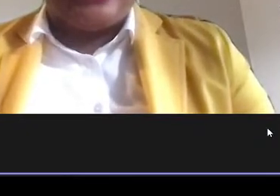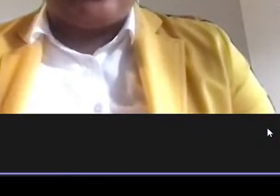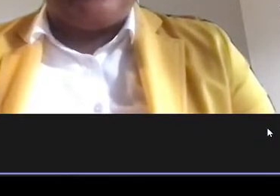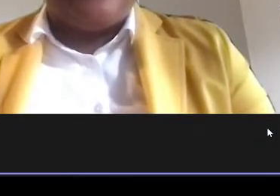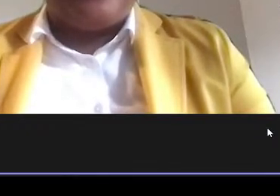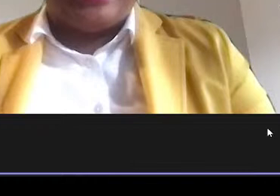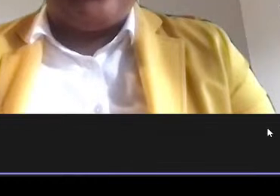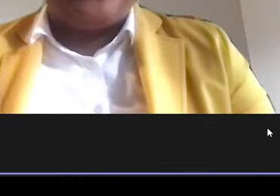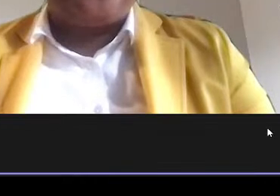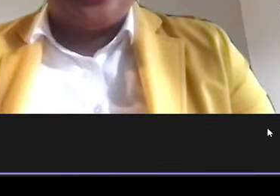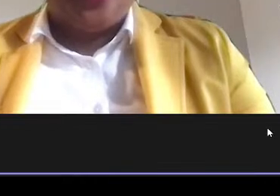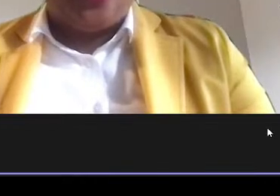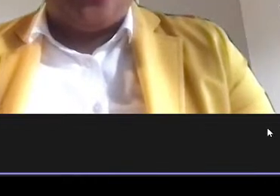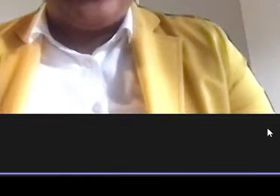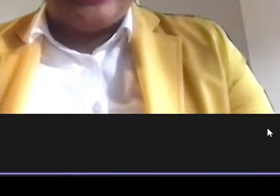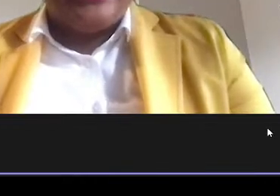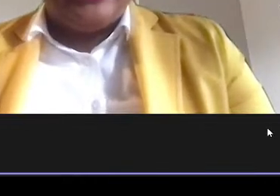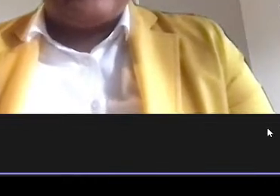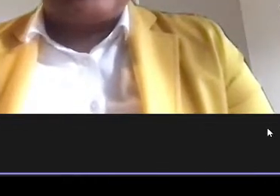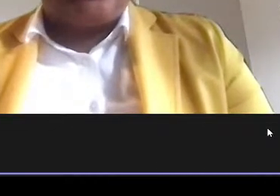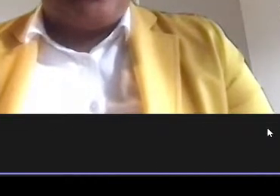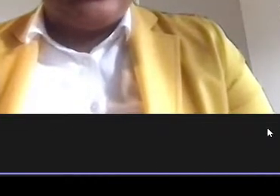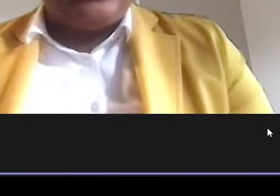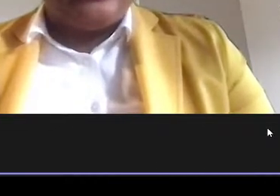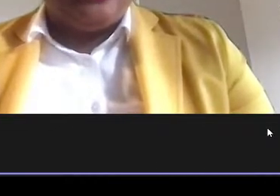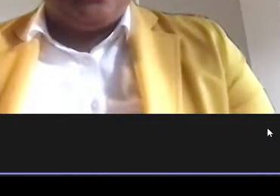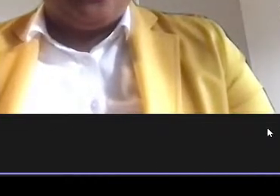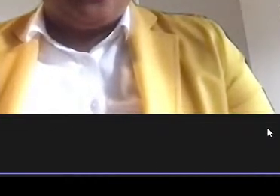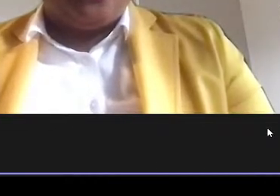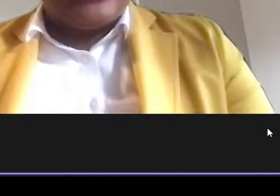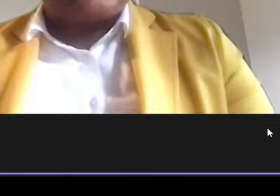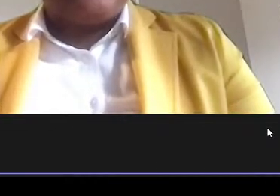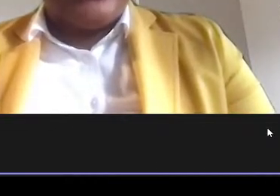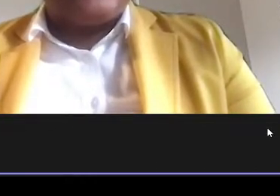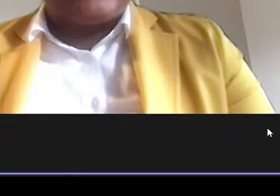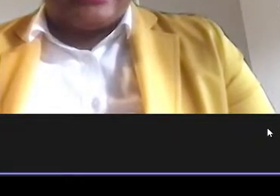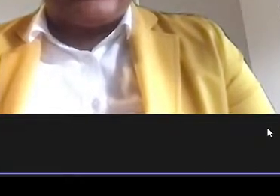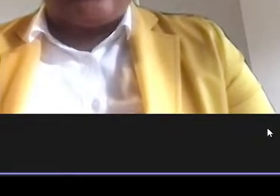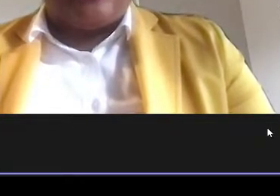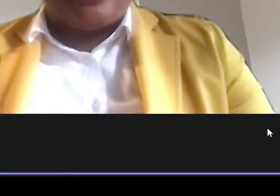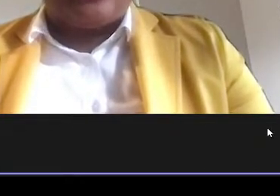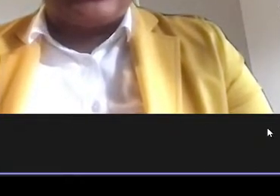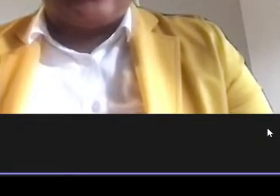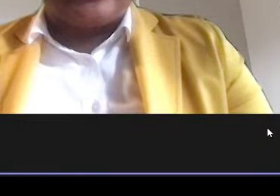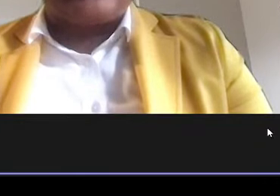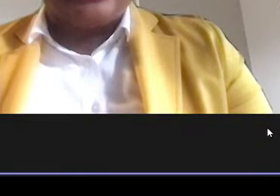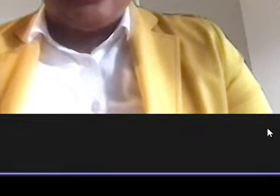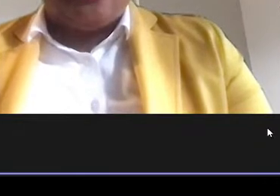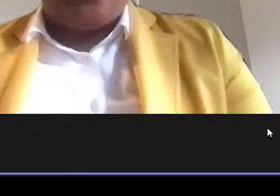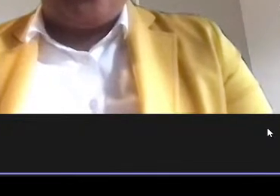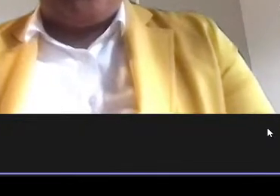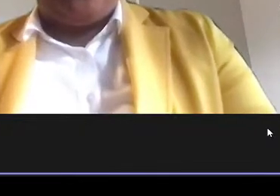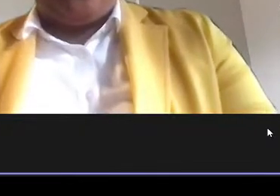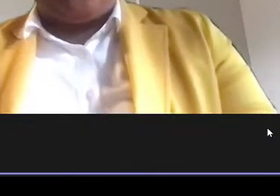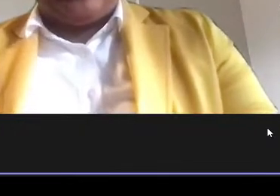esezandleni zabantu abambalwa. Okunye esikubonile ukungasebenzi kahle kwama-waterworks